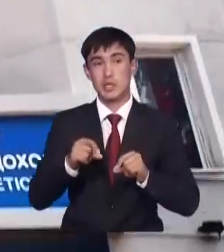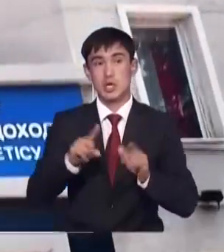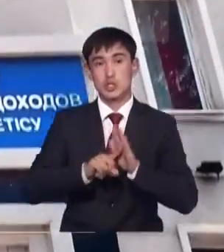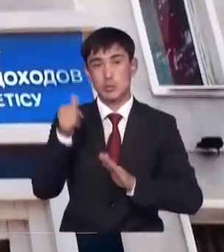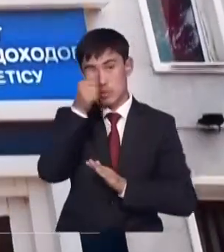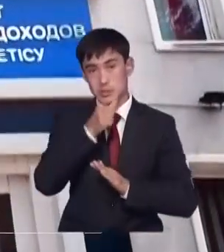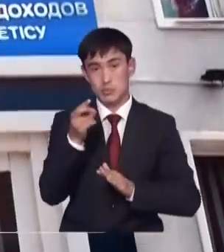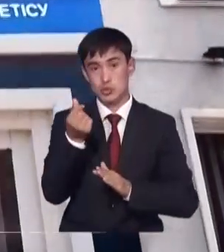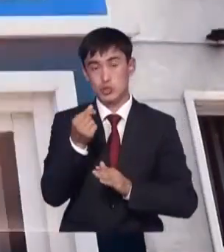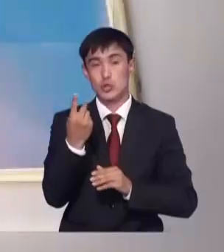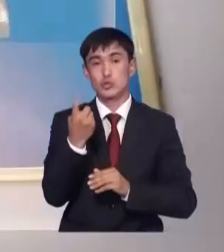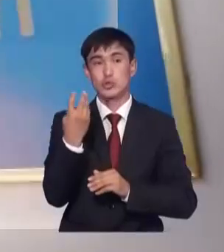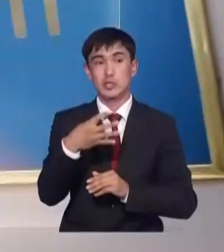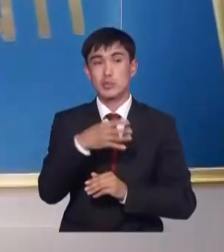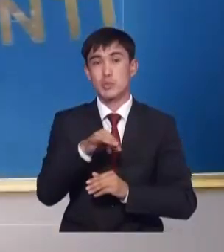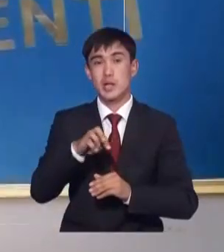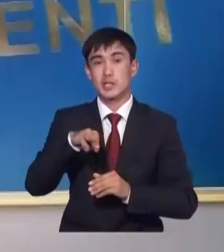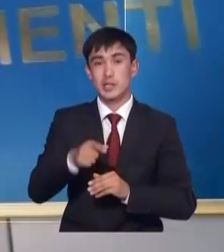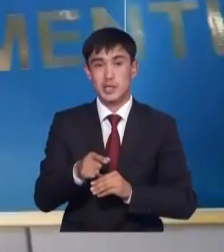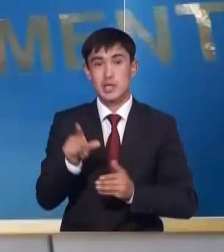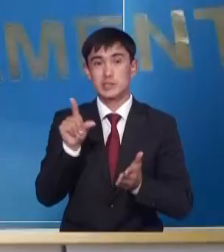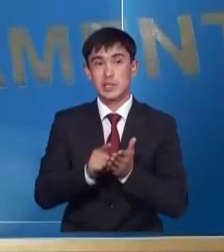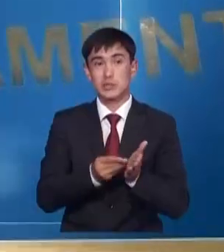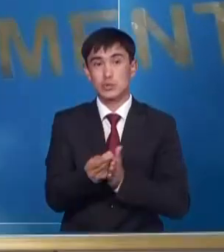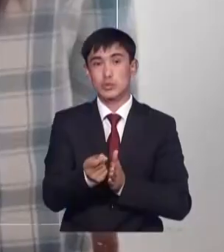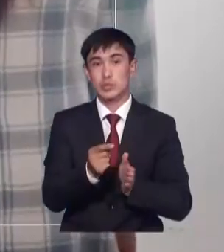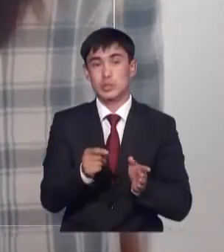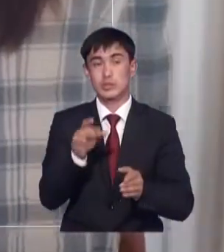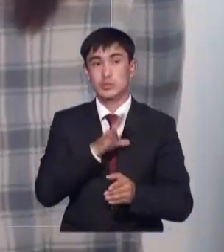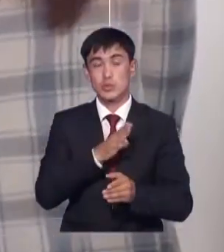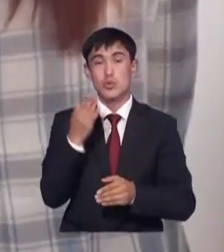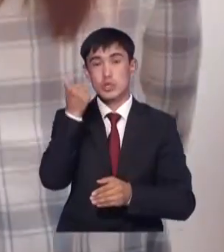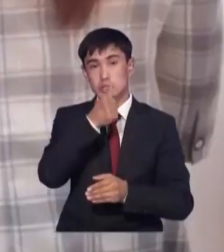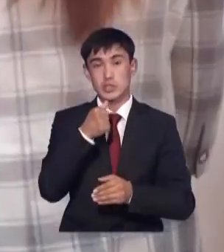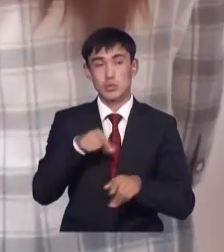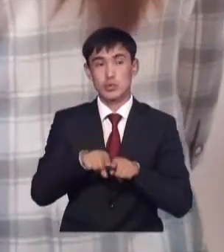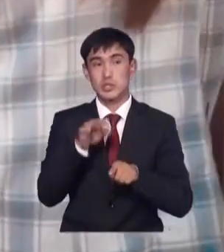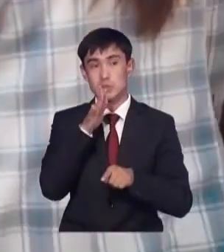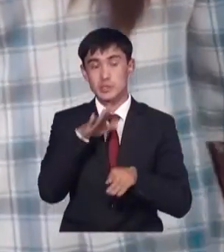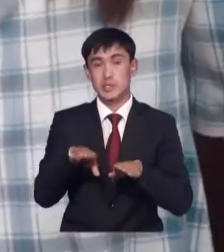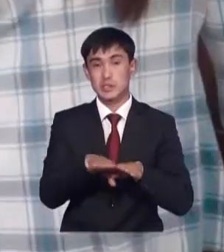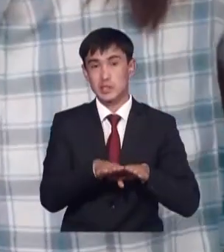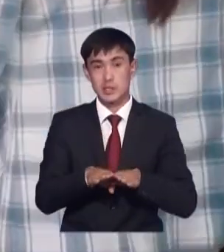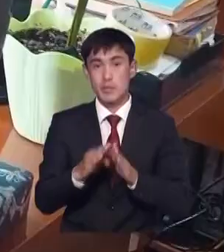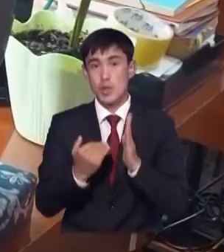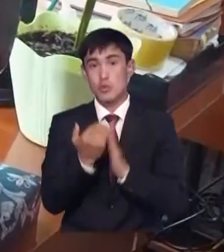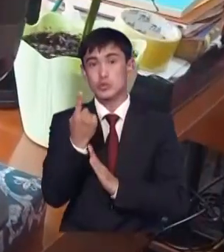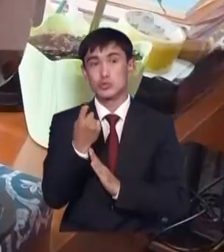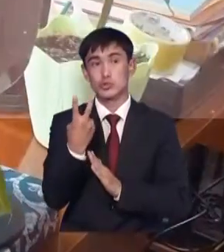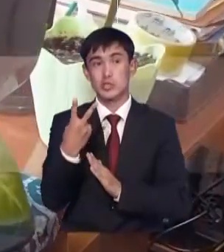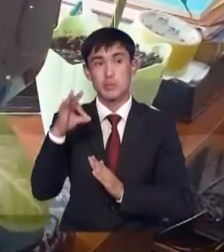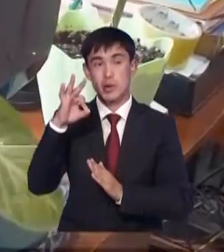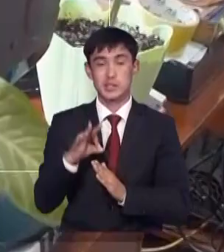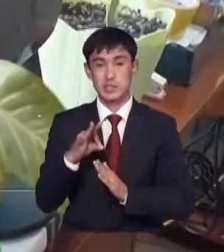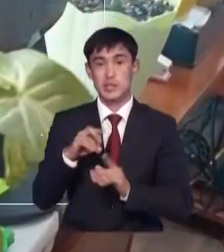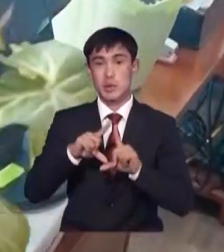басынан бюджетке 140 миллиард теңге салық пен төлемдерді түсірген. Өткен жылдың осы кезеңімен салыстырғанда өсім 102%.